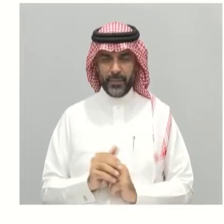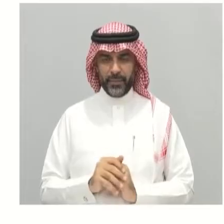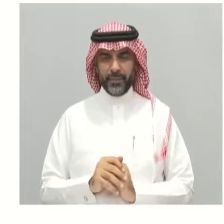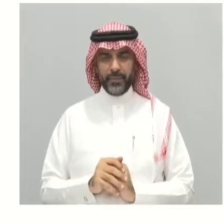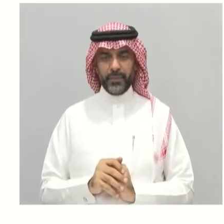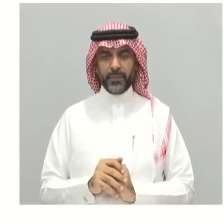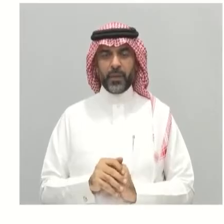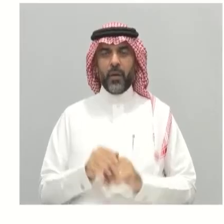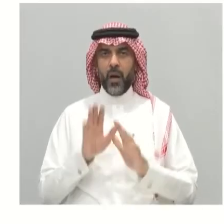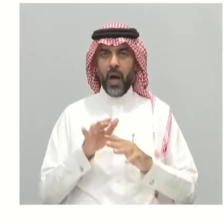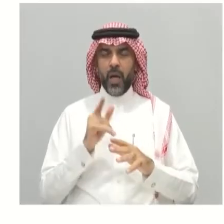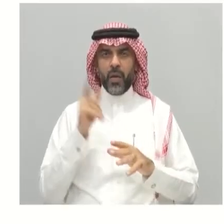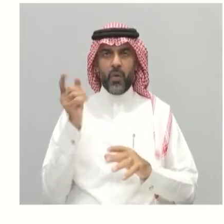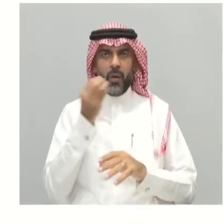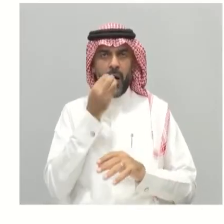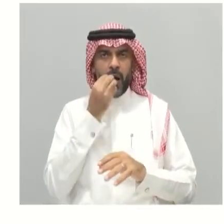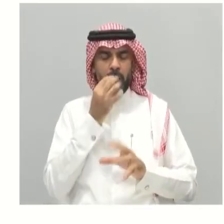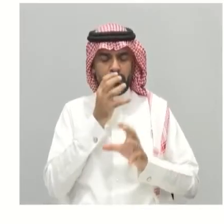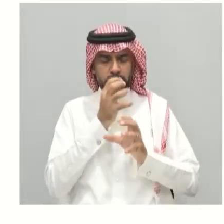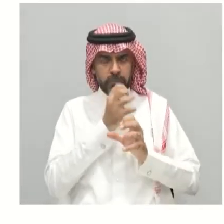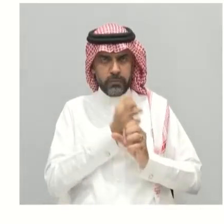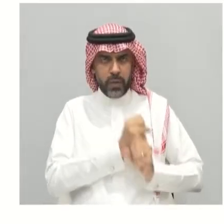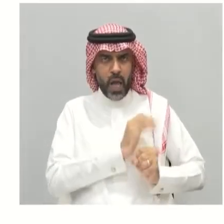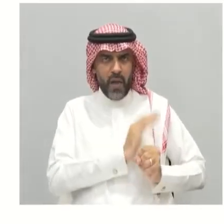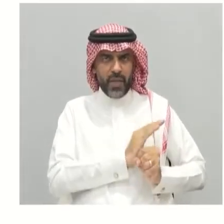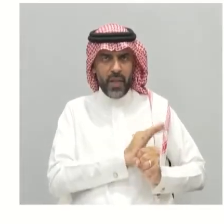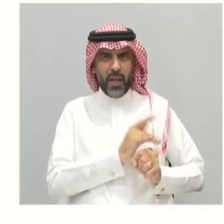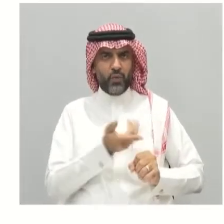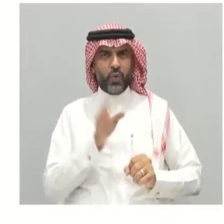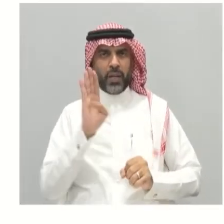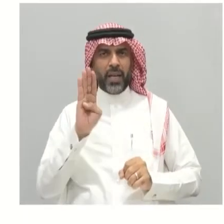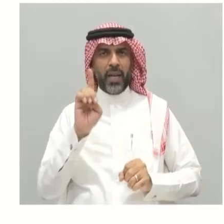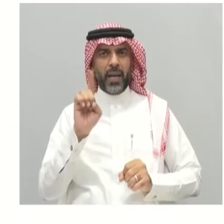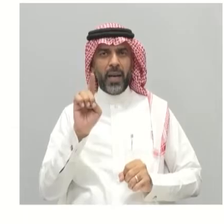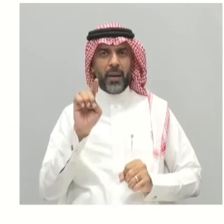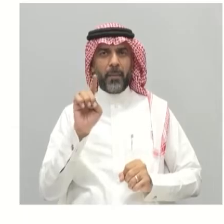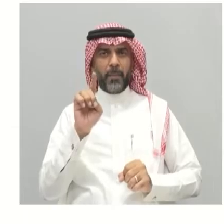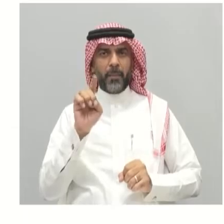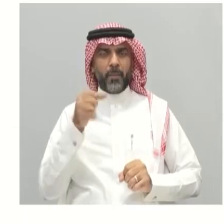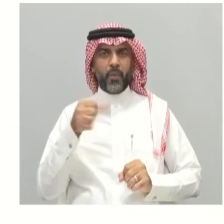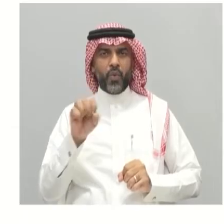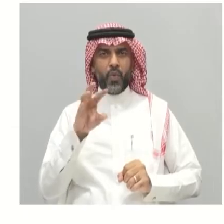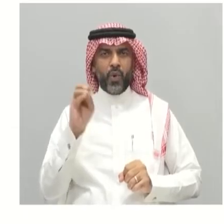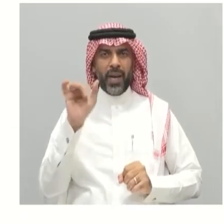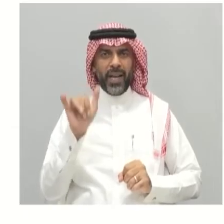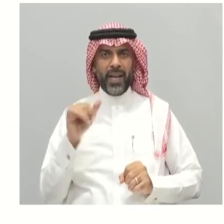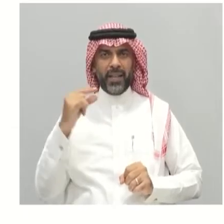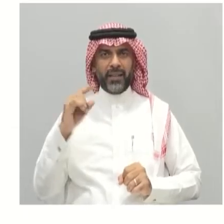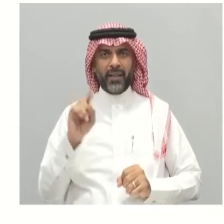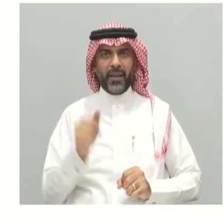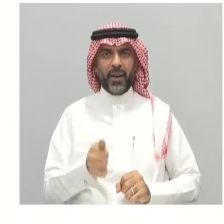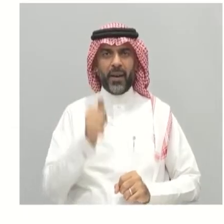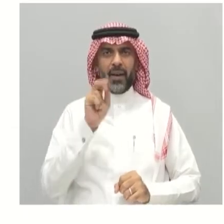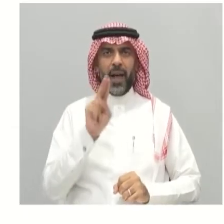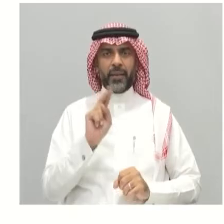نجد ان تخزن غذائها على شكل كاربو حيدرات اذا طريقه تخزين الغذاء في الطحالب الخضراء